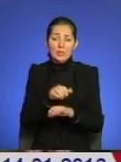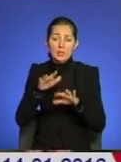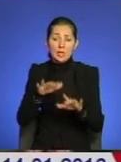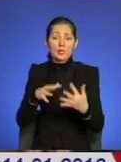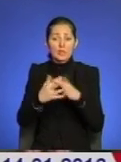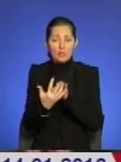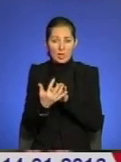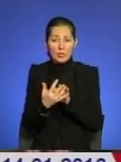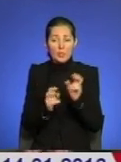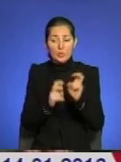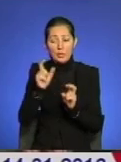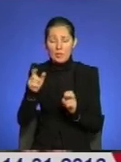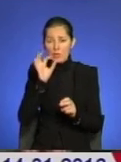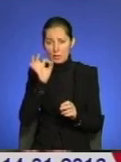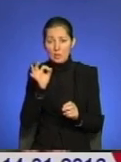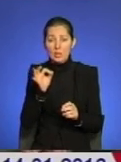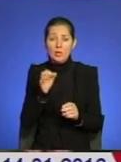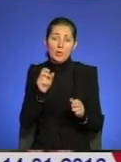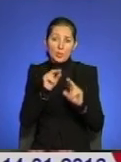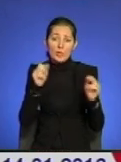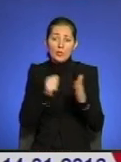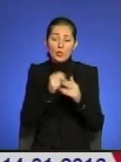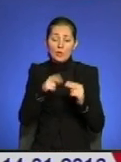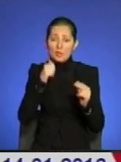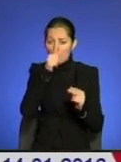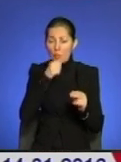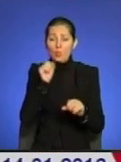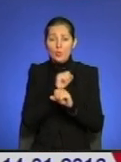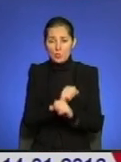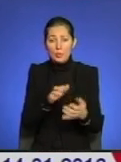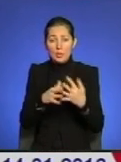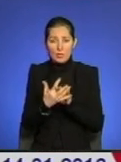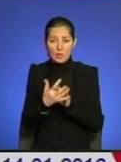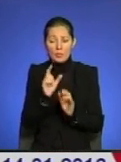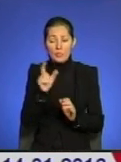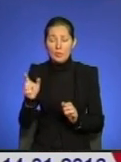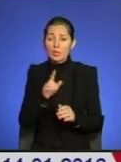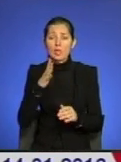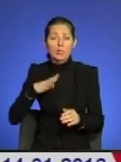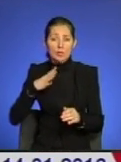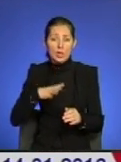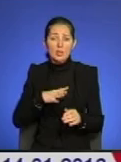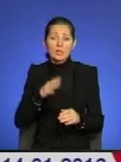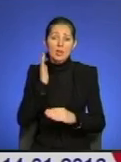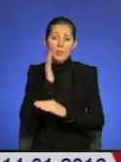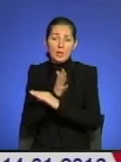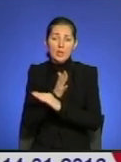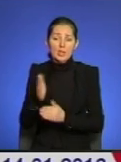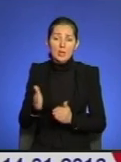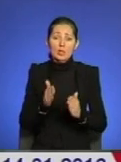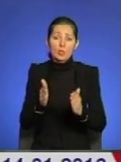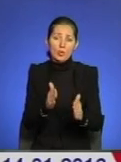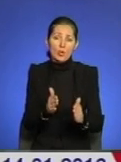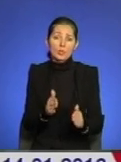дочекавшись обіцяного, люди повстали знову. Перекривши дорогу, заявили про свою вимогу – терміново припинити діяльність підприємства.